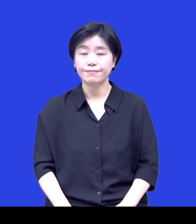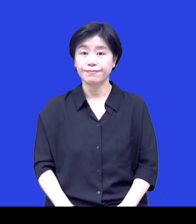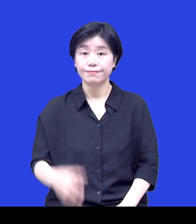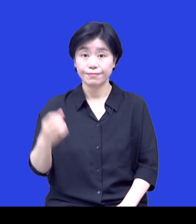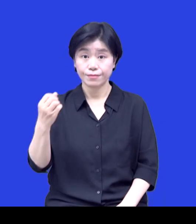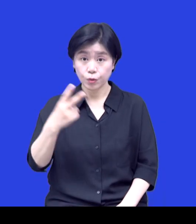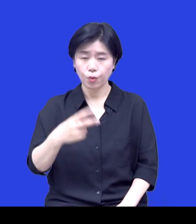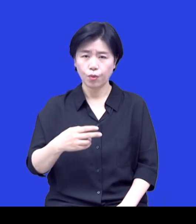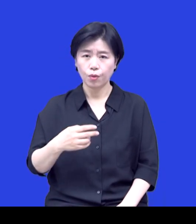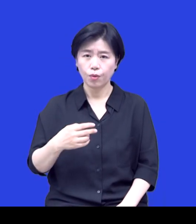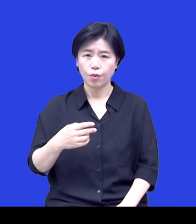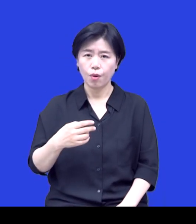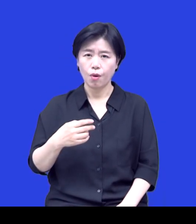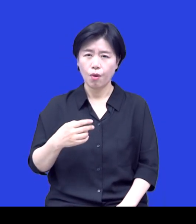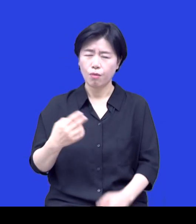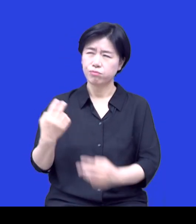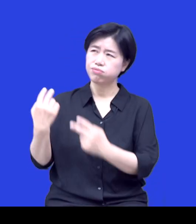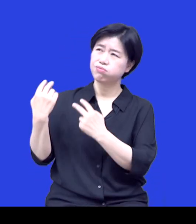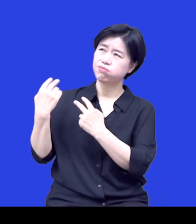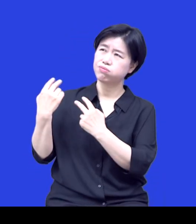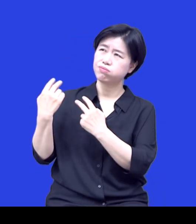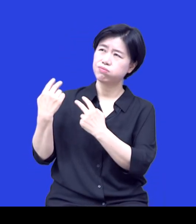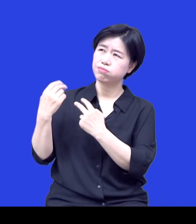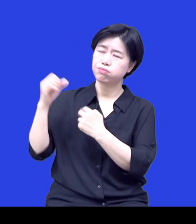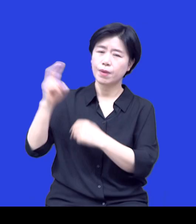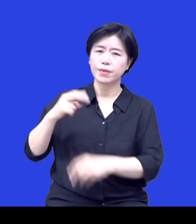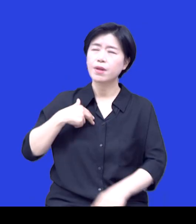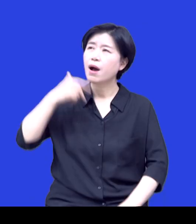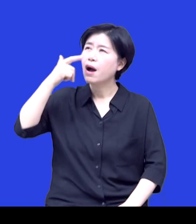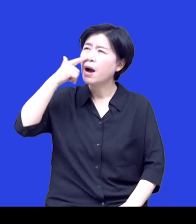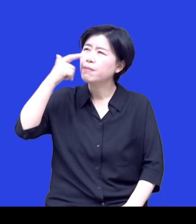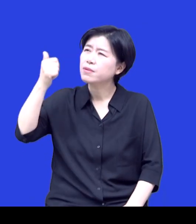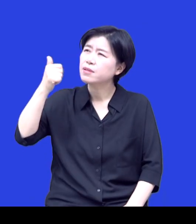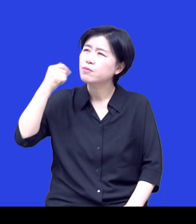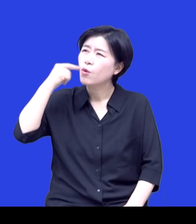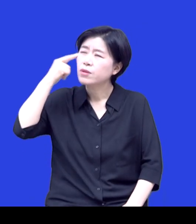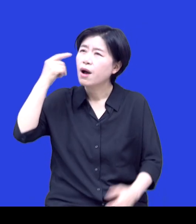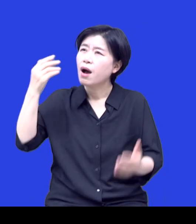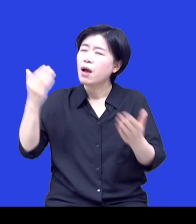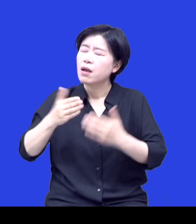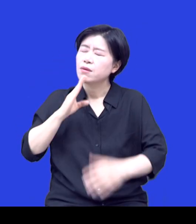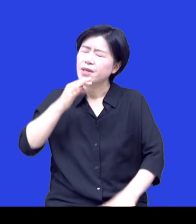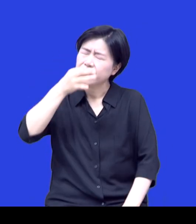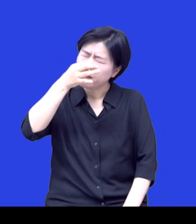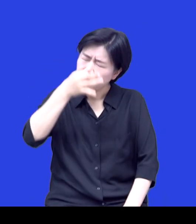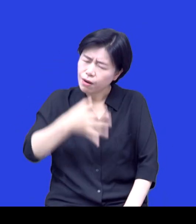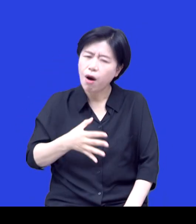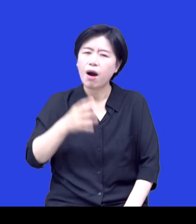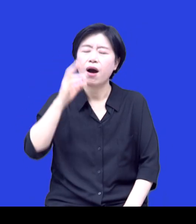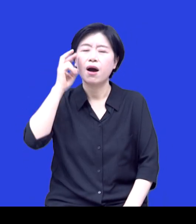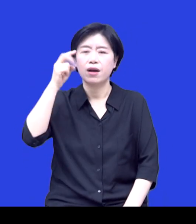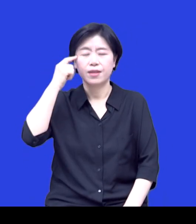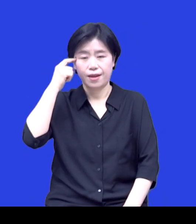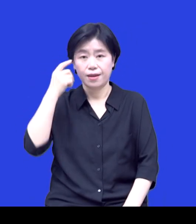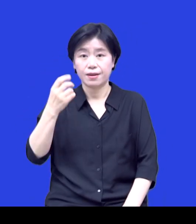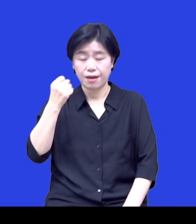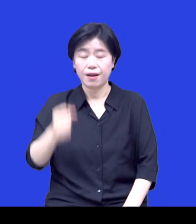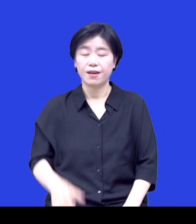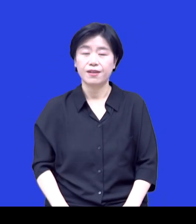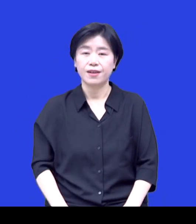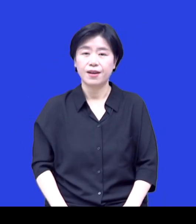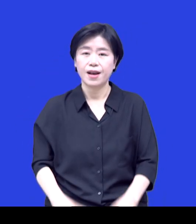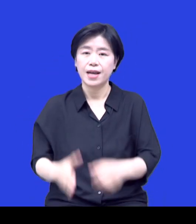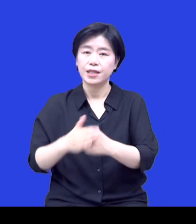그리고 우리 아버님은 얼마나 힘들었을까라는 그런 예. 생각도 하게 됐고 네. 내가 교회가 빨리 성장한다고 교만했구나 하는 생각도 들고 그래서 하나님